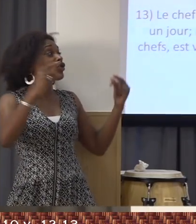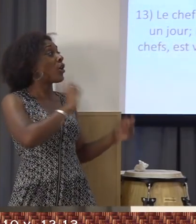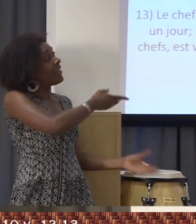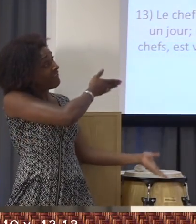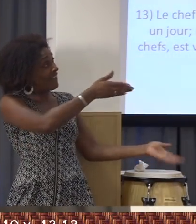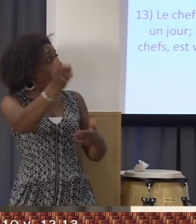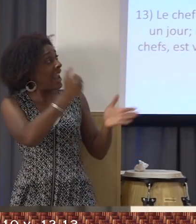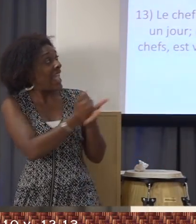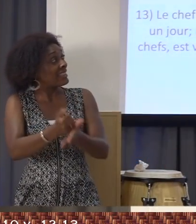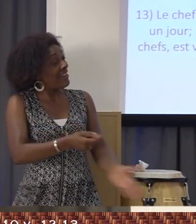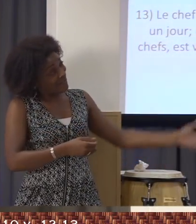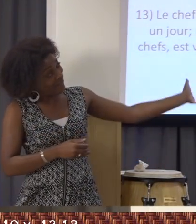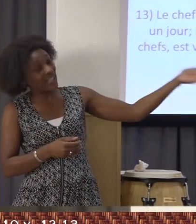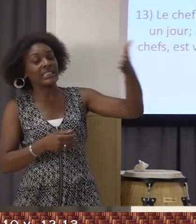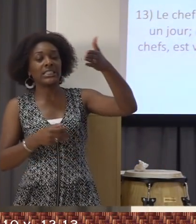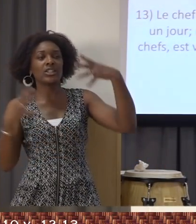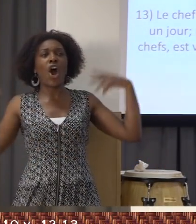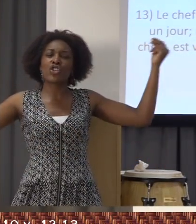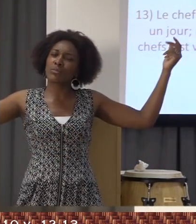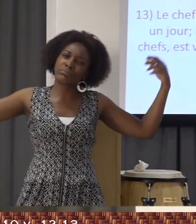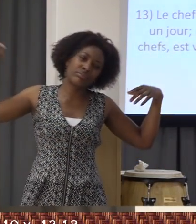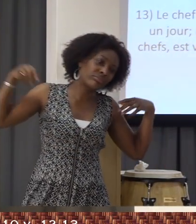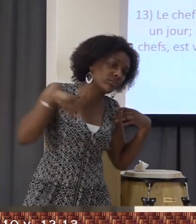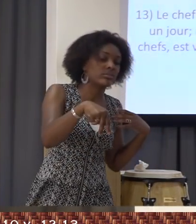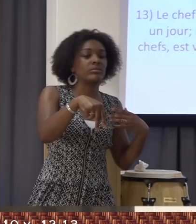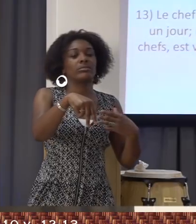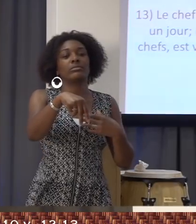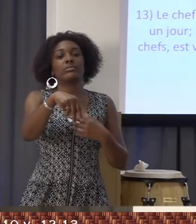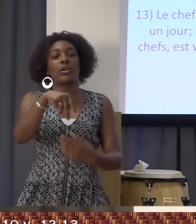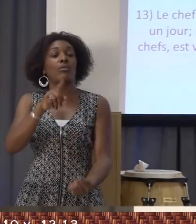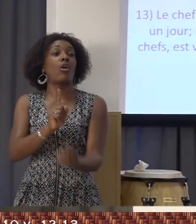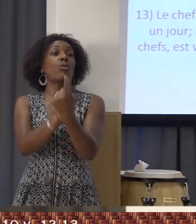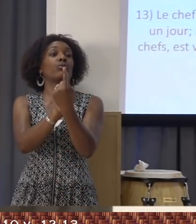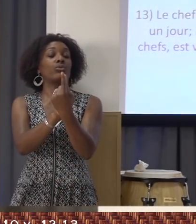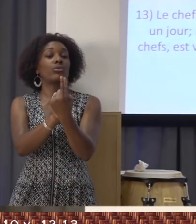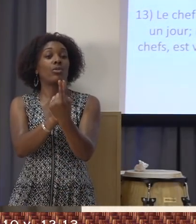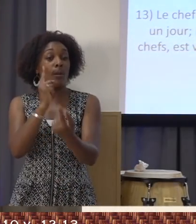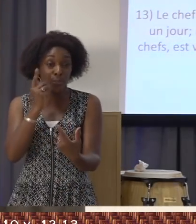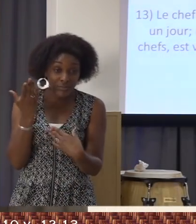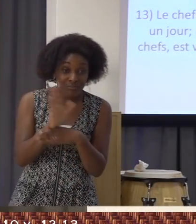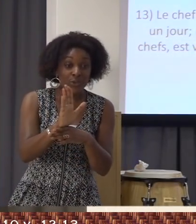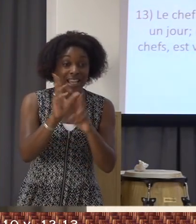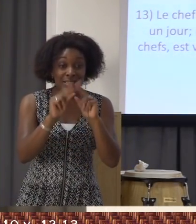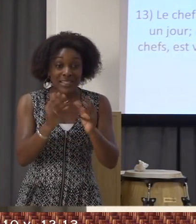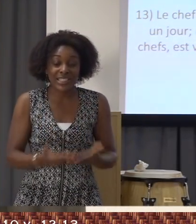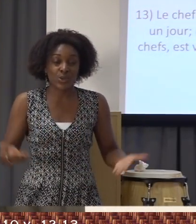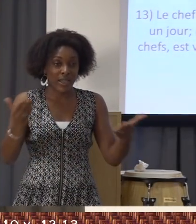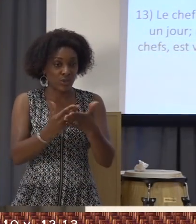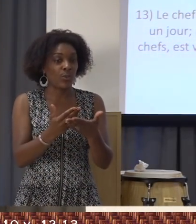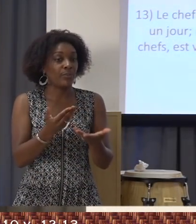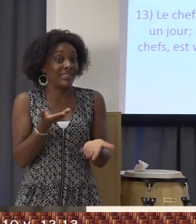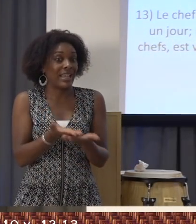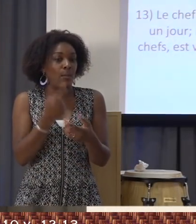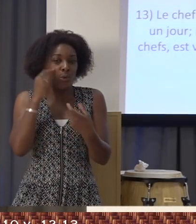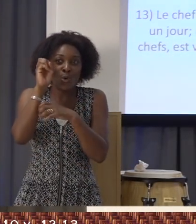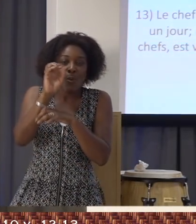lui apporter la lumière sur la situation que Daniel vivait, ou sur la